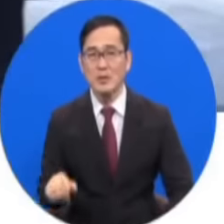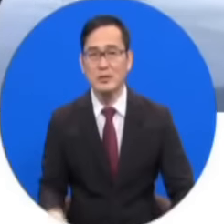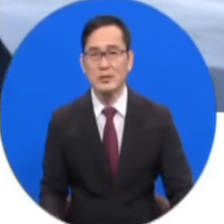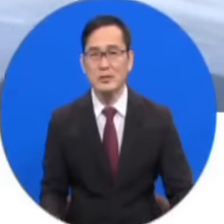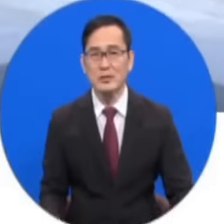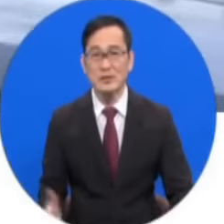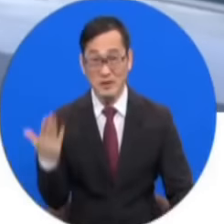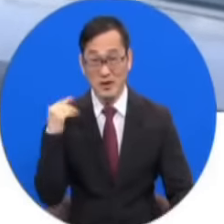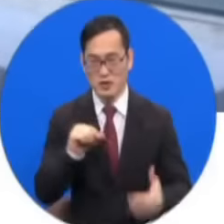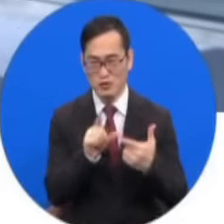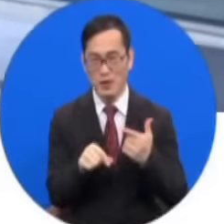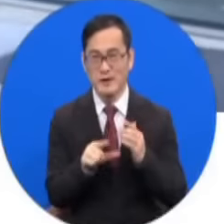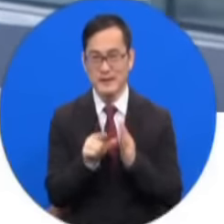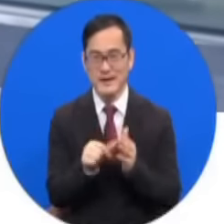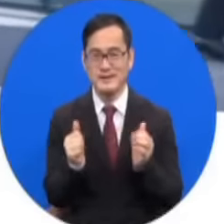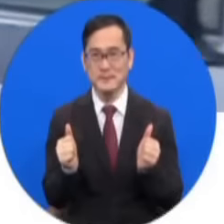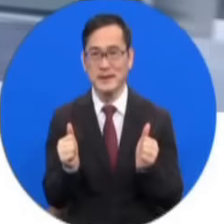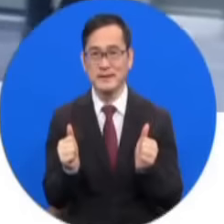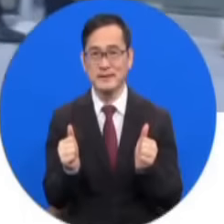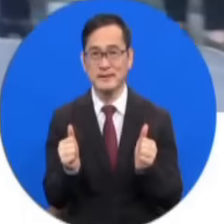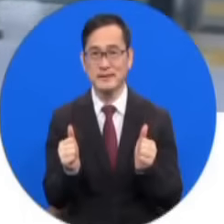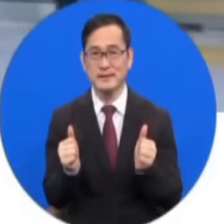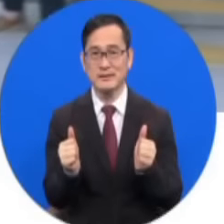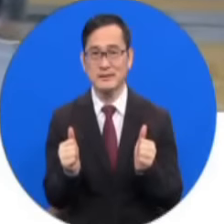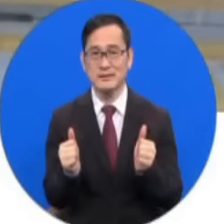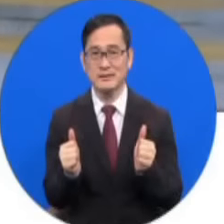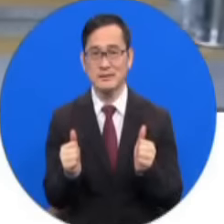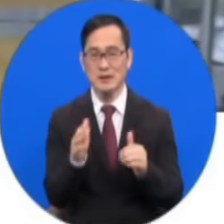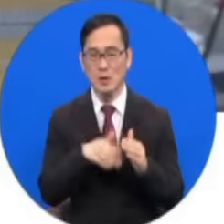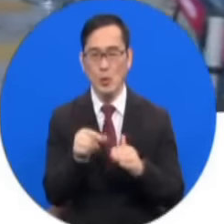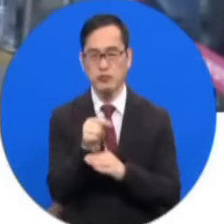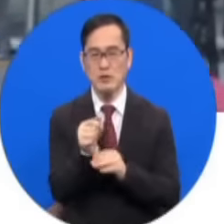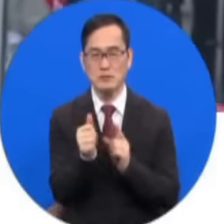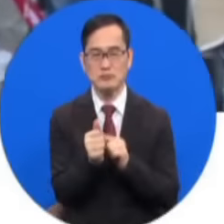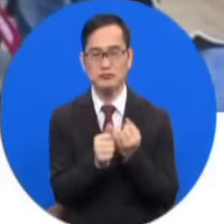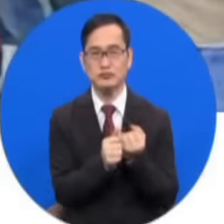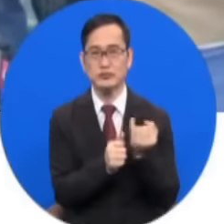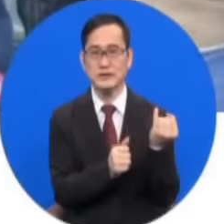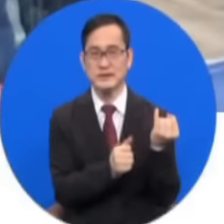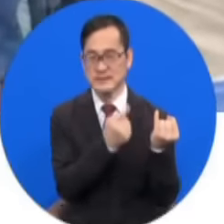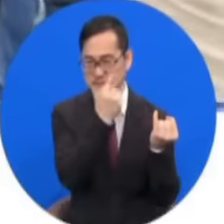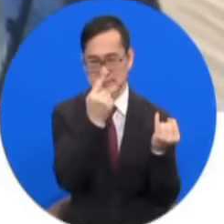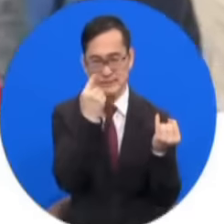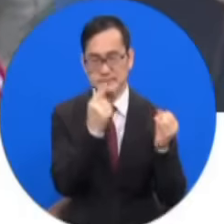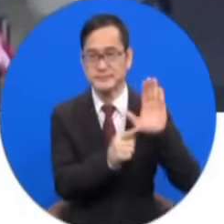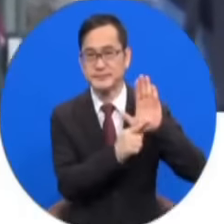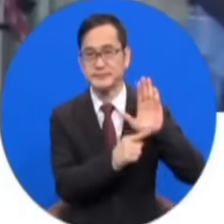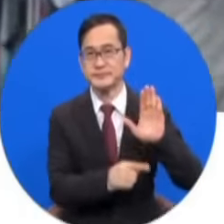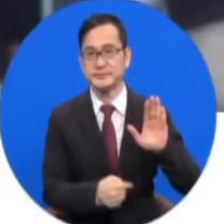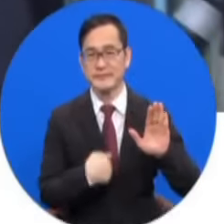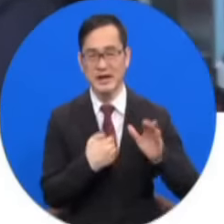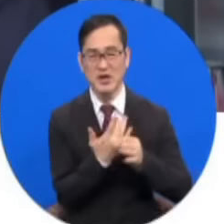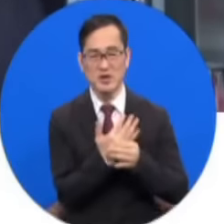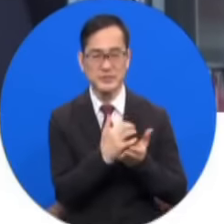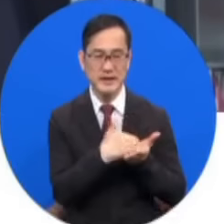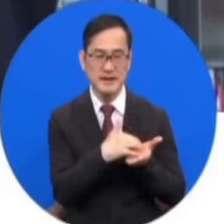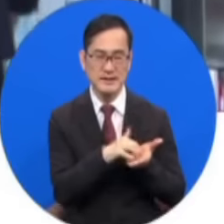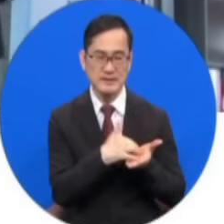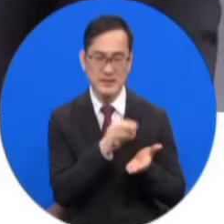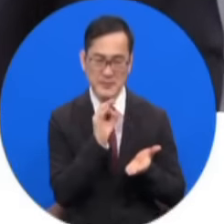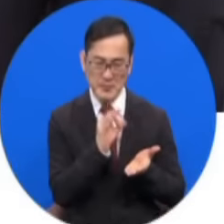중에 우리나라 최고위직 공직자 부인이 나와 가지고 증언을 했는데 자기가 현금으로 계산을 했다라고